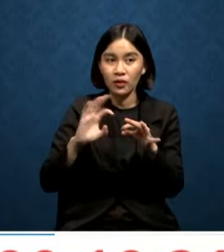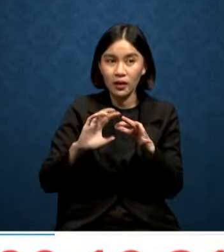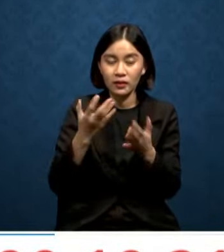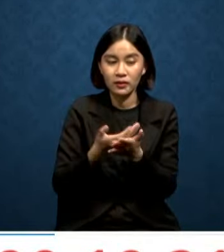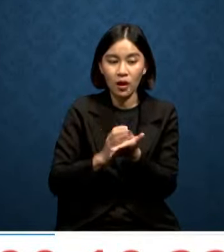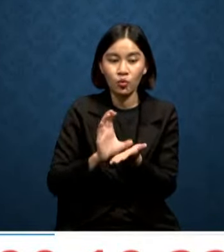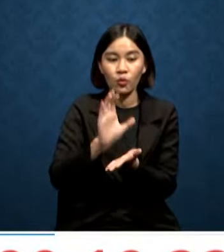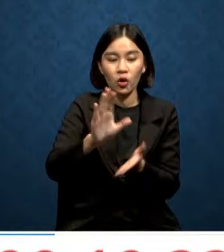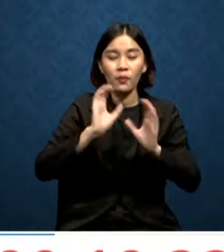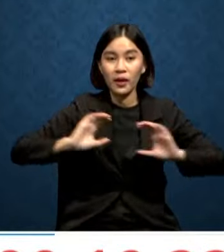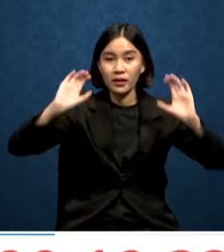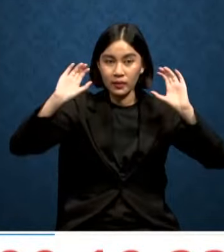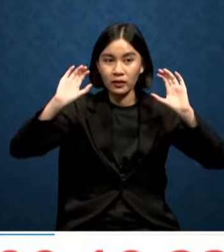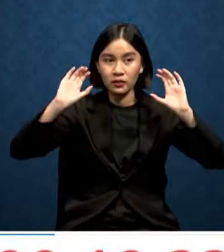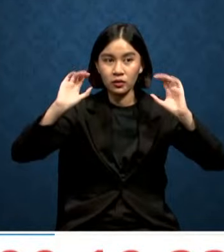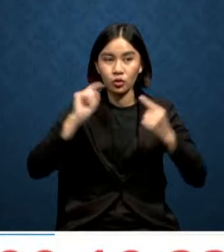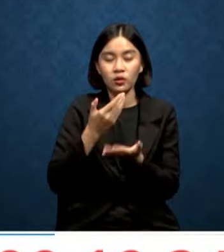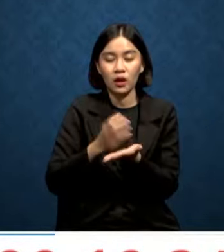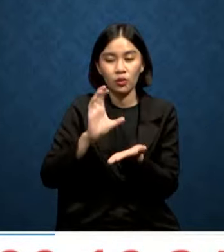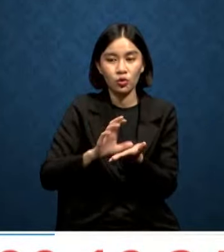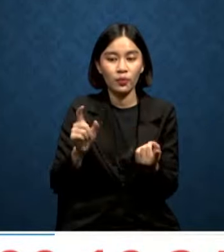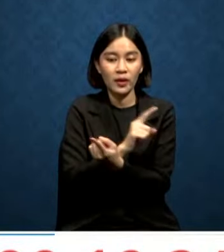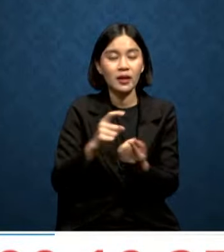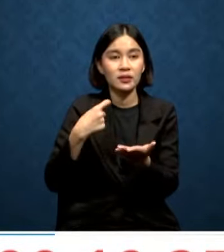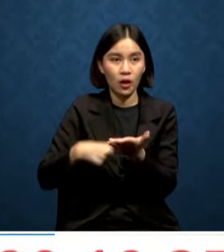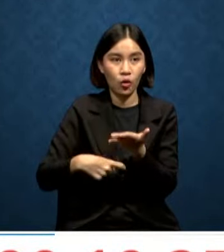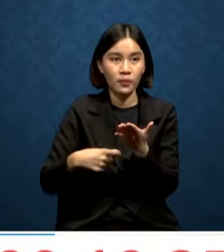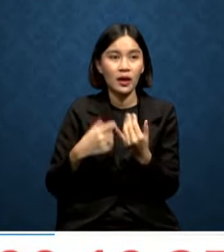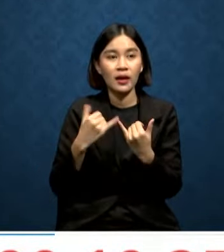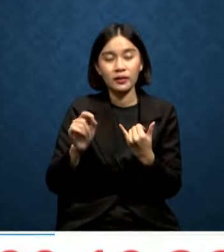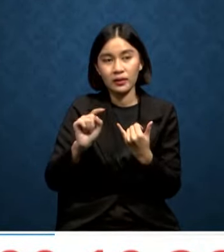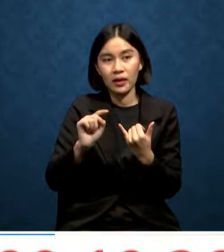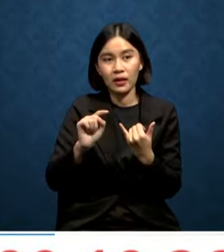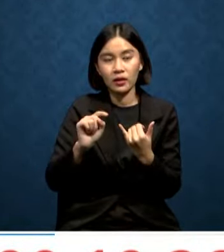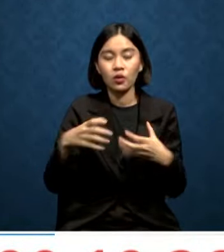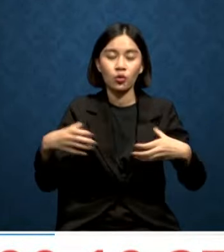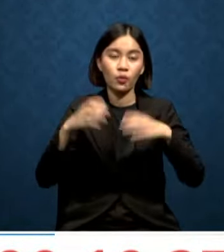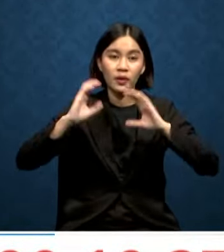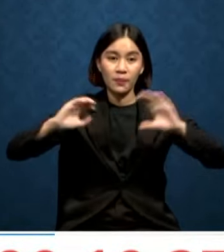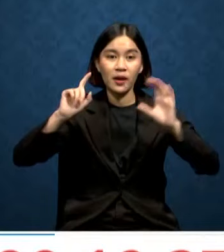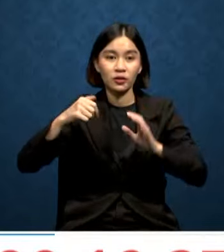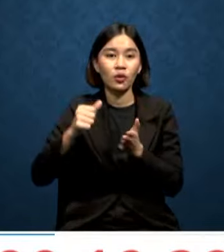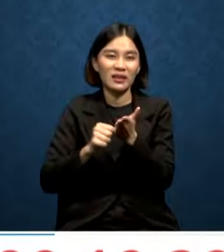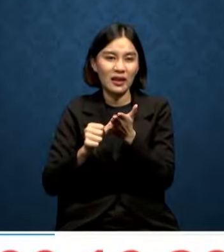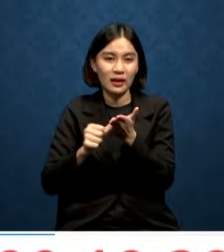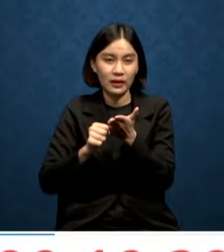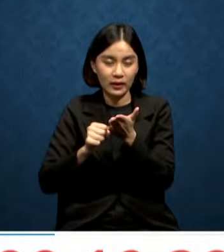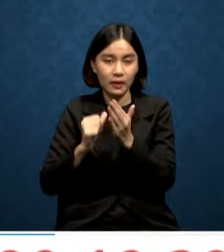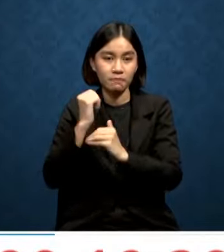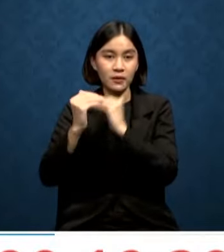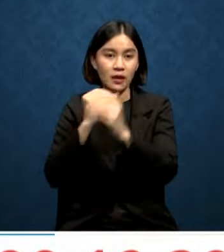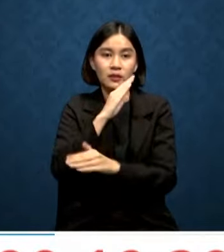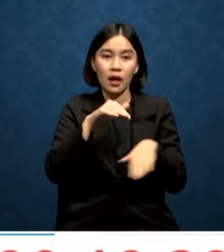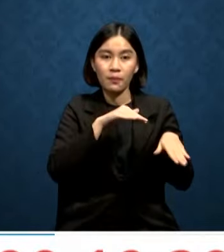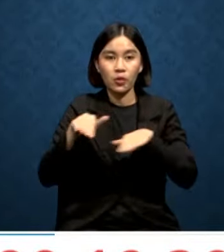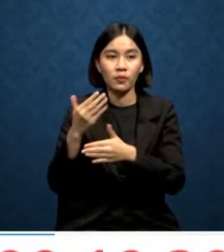ดหนุนของภาครัฐต่อกองทุนประกันสังคมนะครับซึ่งก็ต้องเป็นเรื่องที่ทางรัฐบาลก็ต้องค่อยๆแก้ไขต่อไปเมื่อมีความพร้อมใน